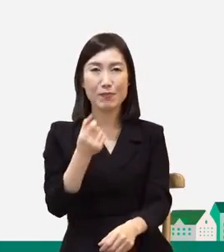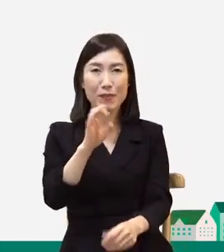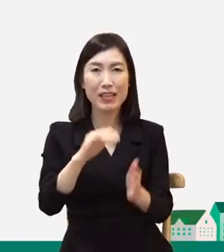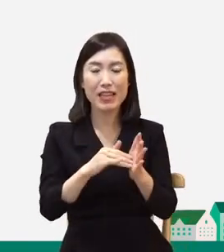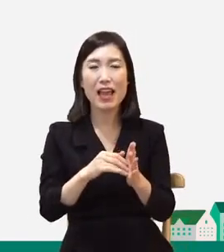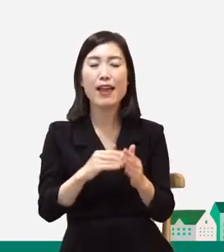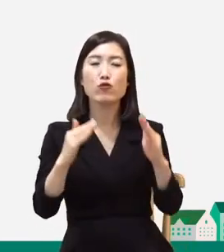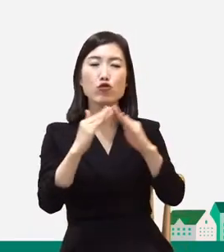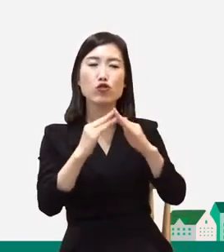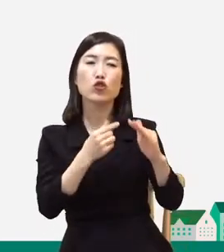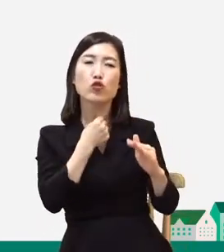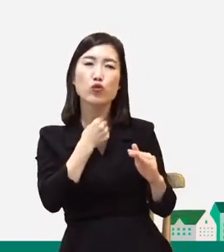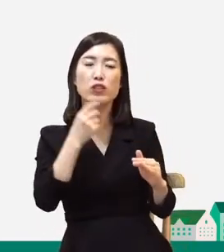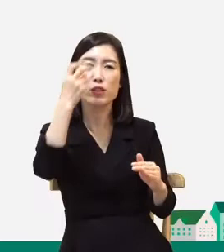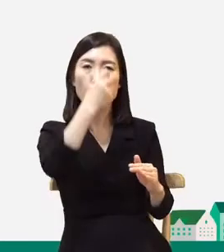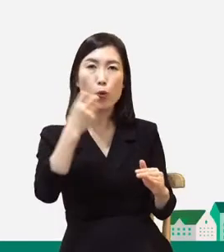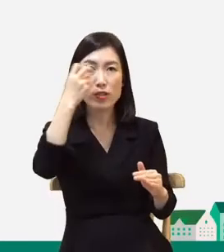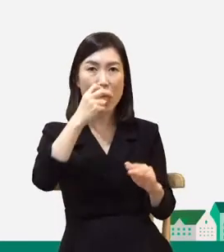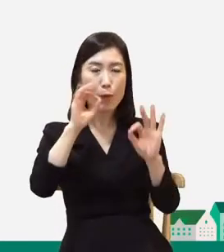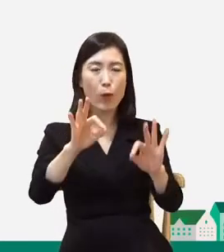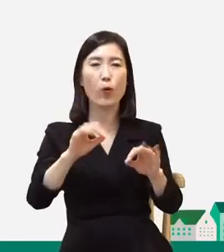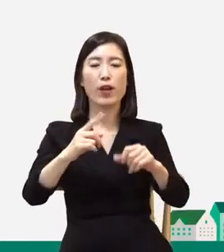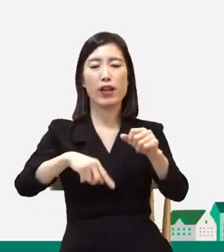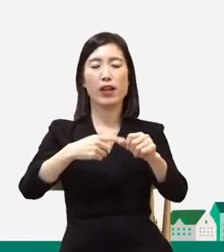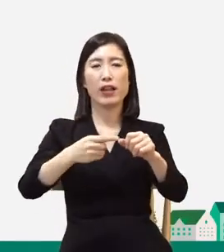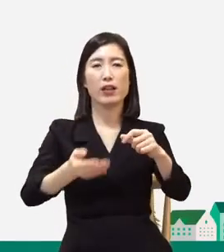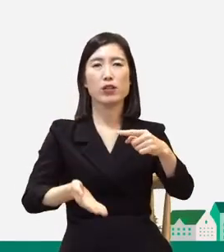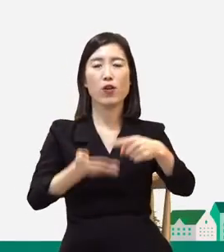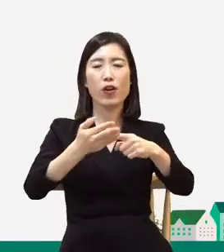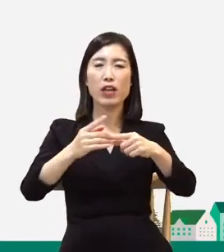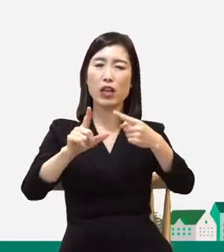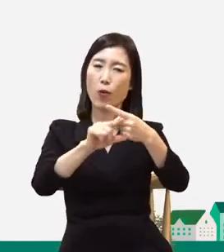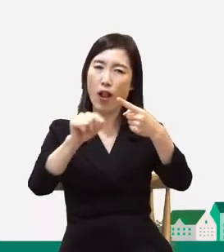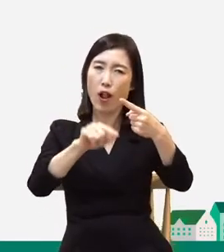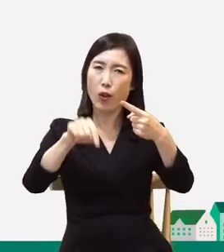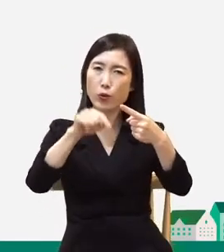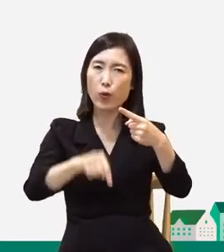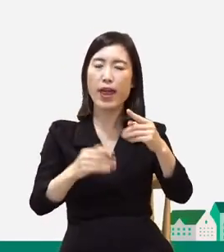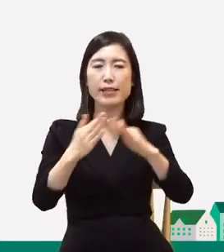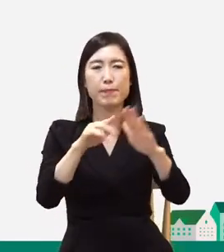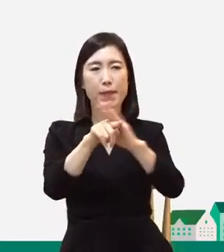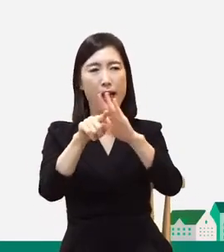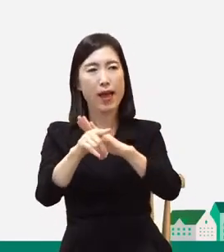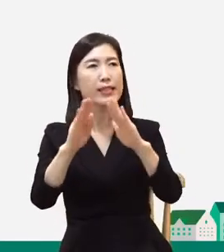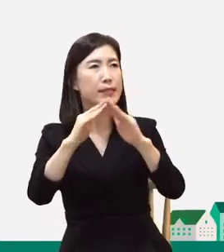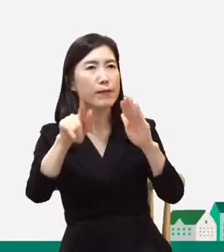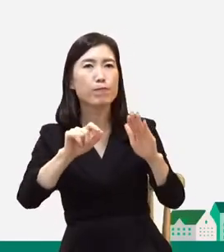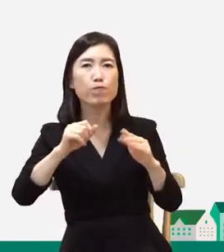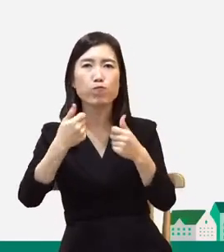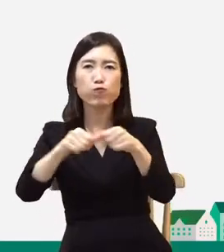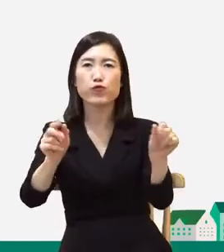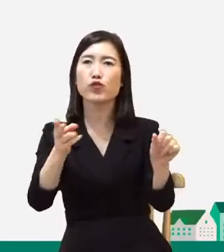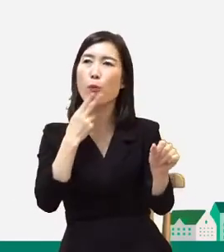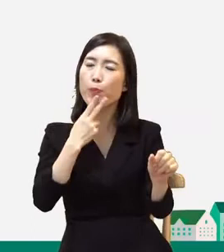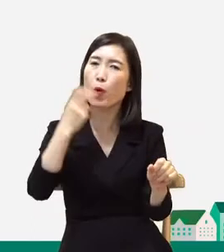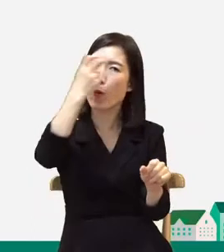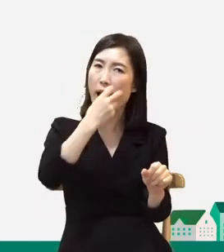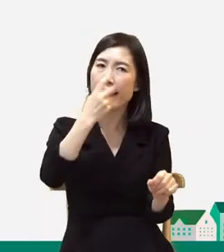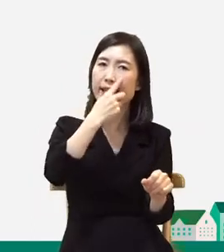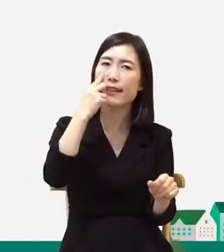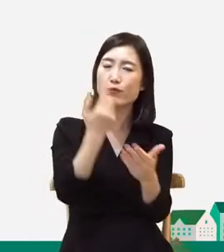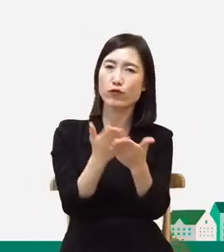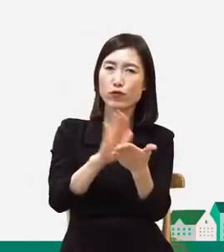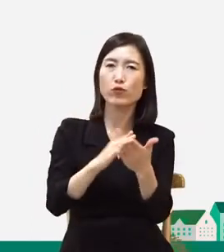실태 조사를 통해서 연초에 저희가 직접 집을 방문해서 뭐 주택에 대한 보수나 혹은 본인이 살아가면서 삶에